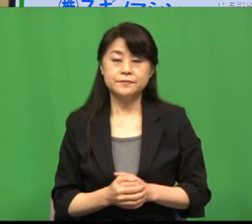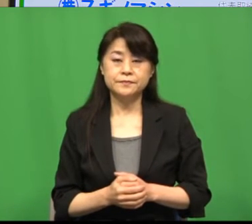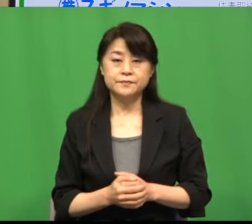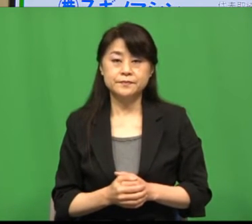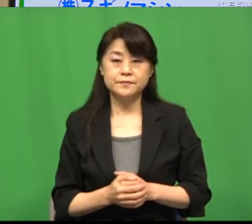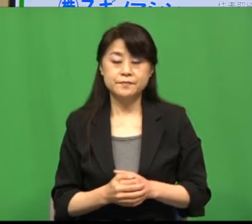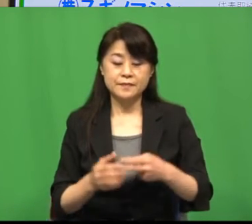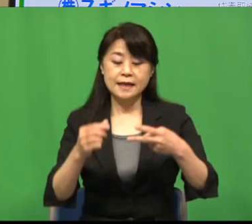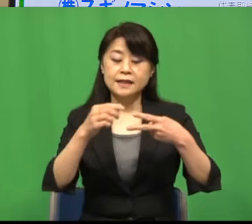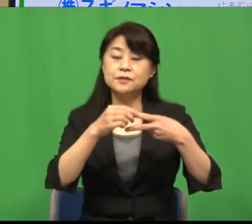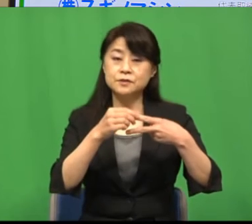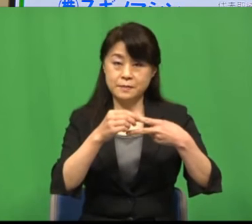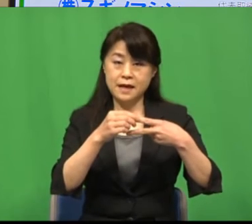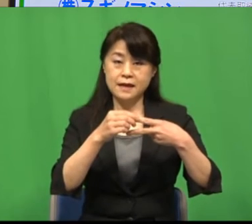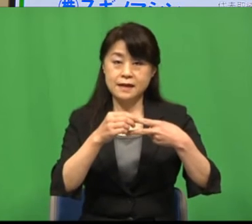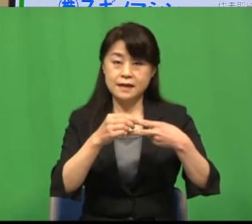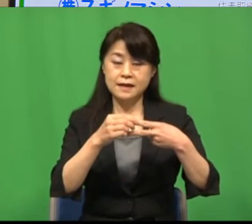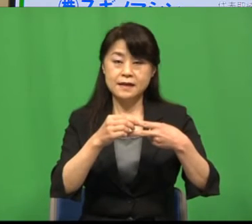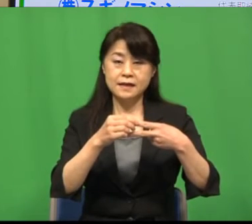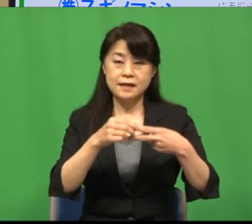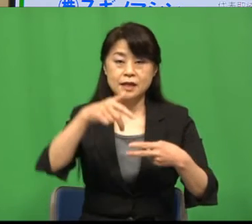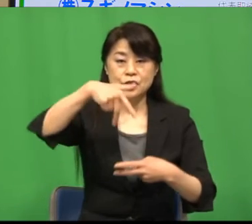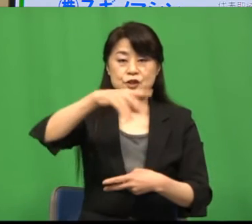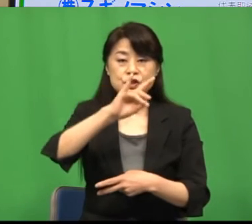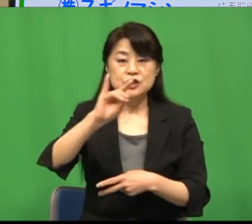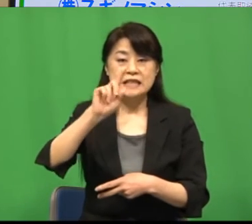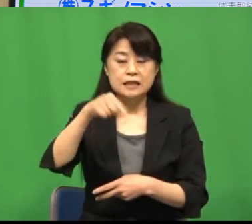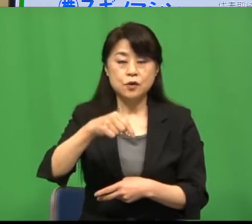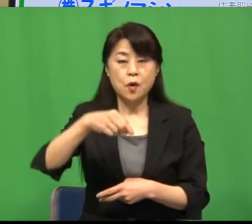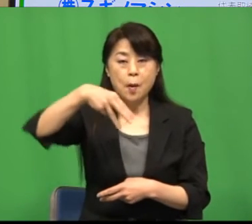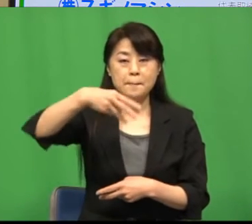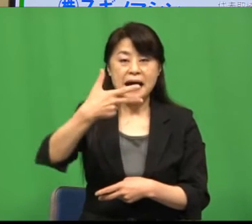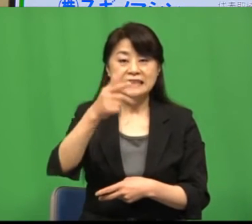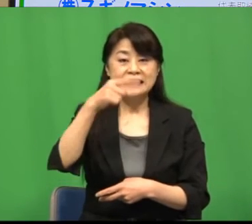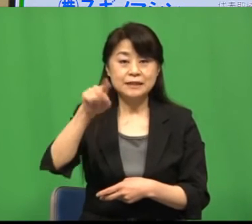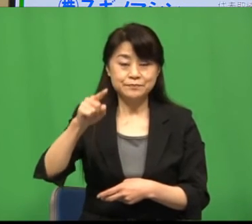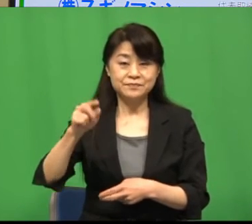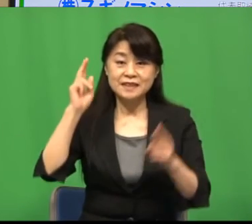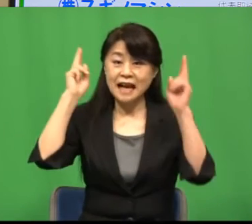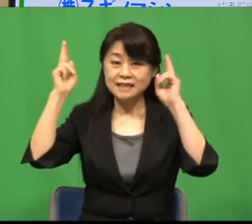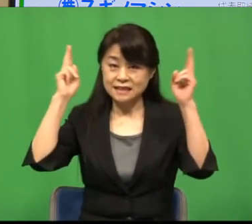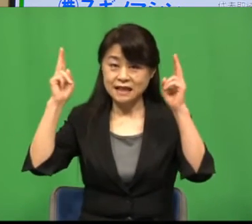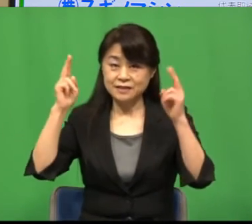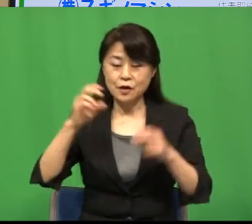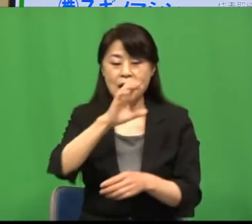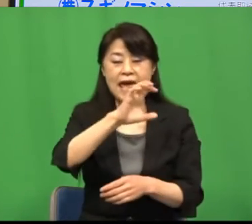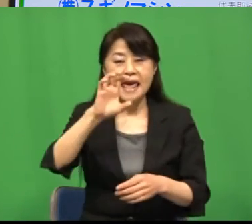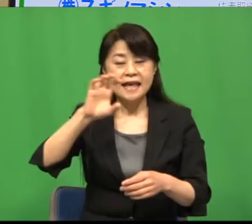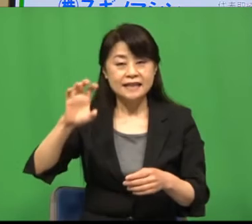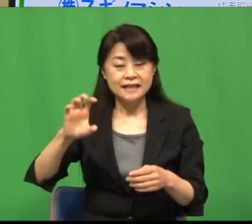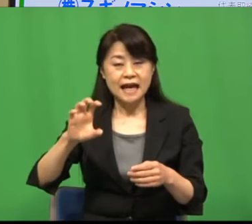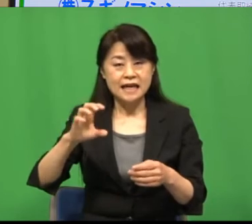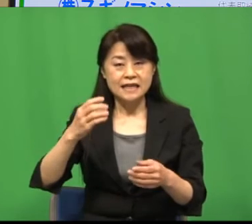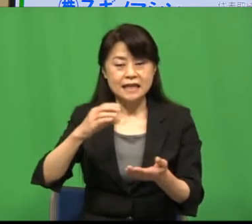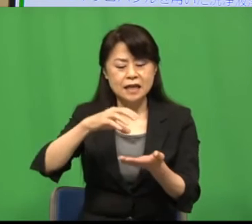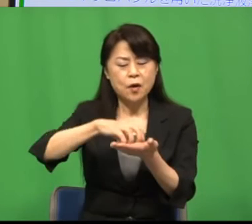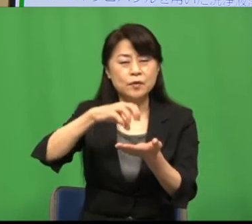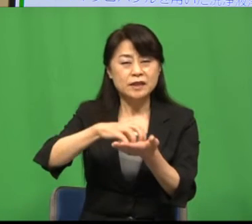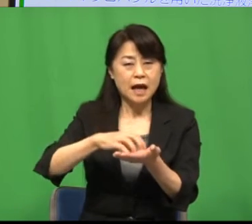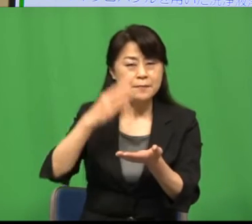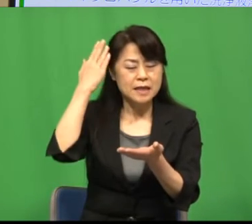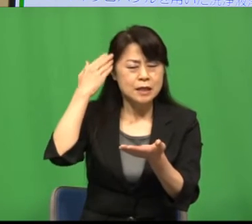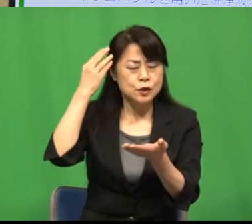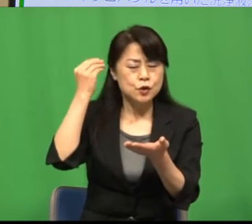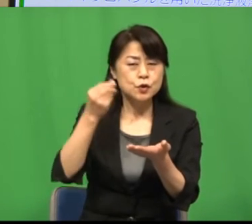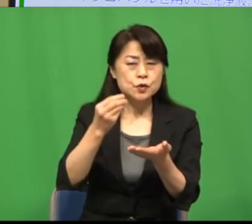1社目は株式会社杉野マシンさんの液中コンタミ油分除去ユニットです。杉野マ